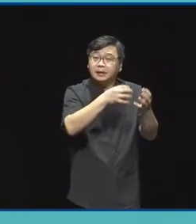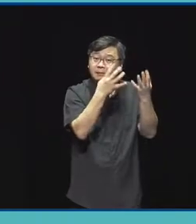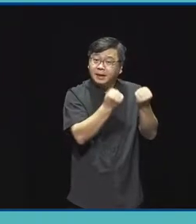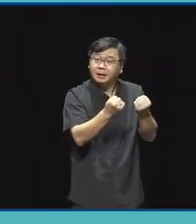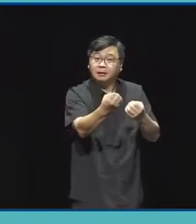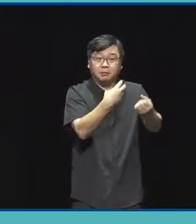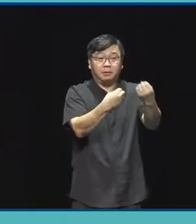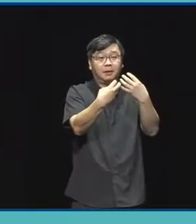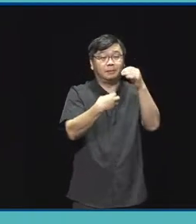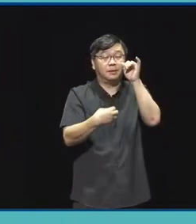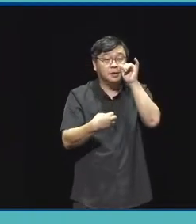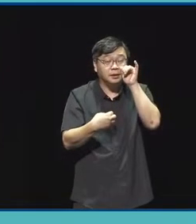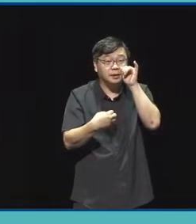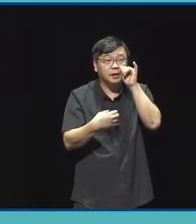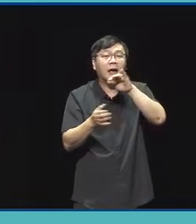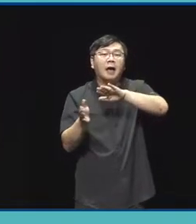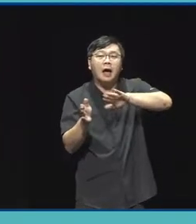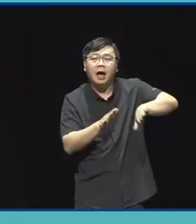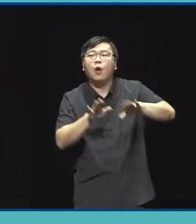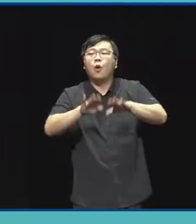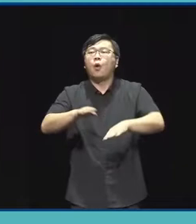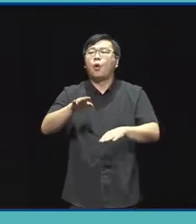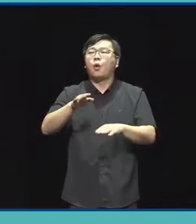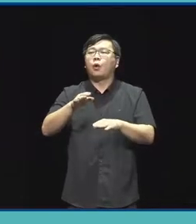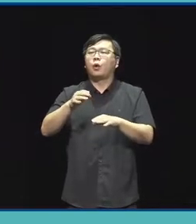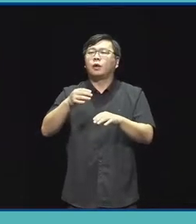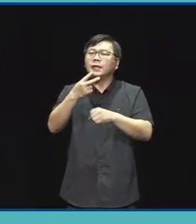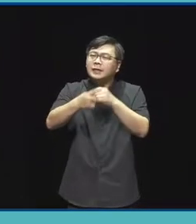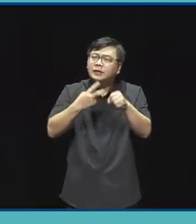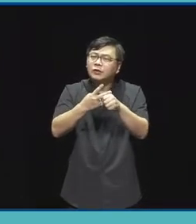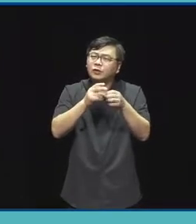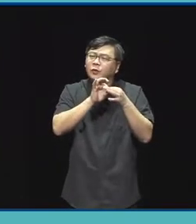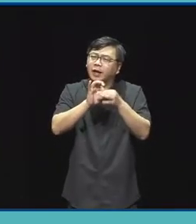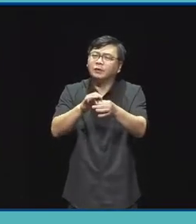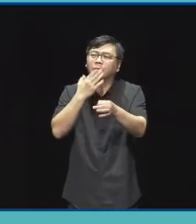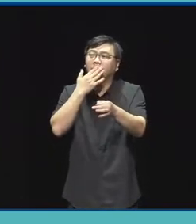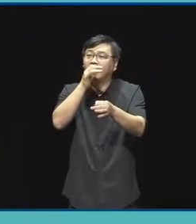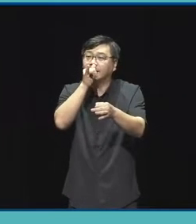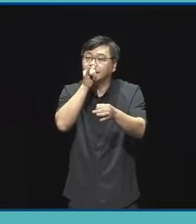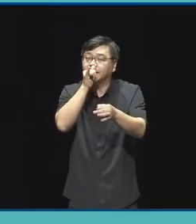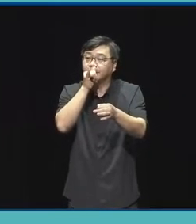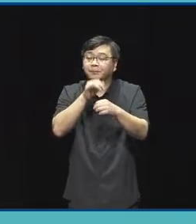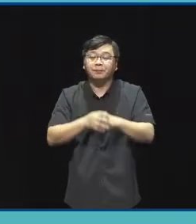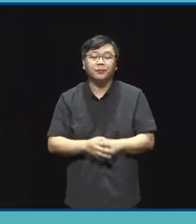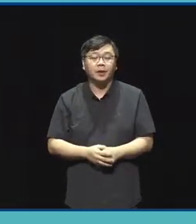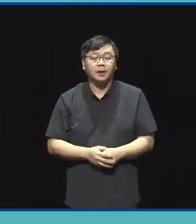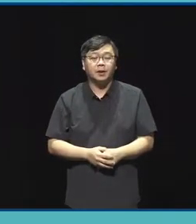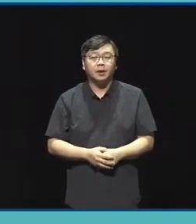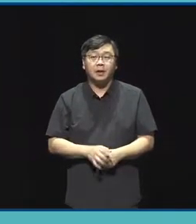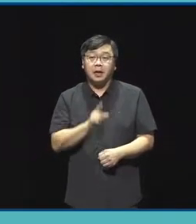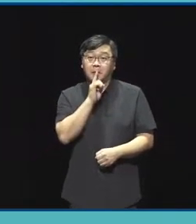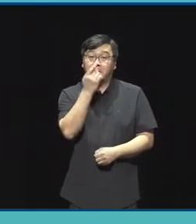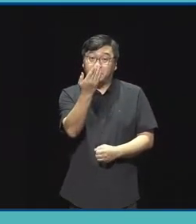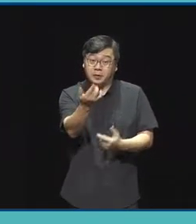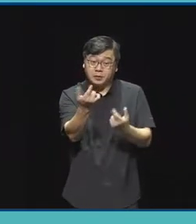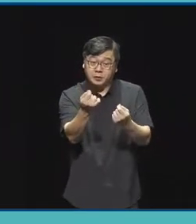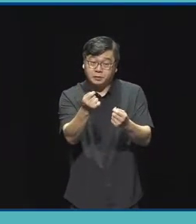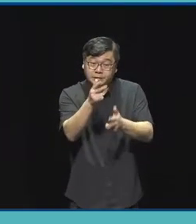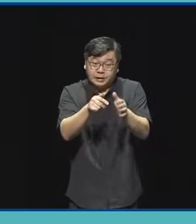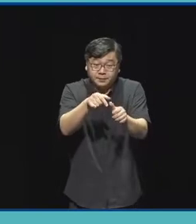많이 주셔서 올해도 지속할 수 있게 되었고요 방금 말씀드린 것처럼 이제 대상